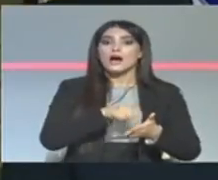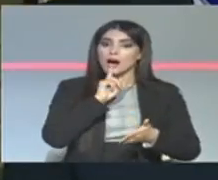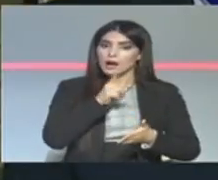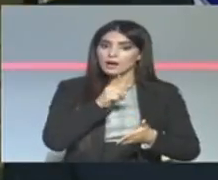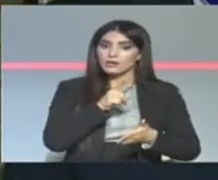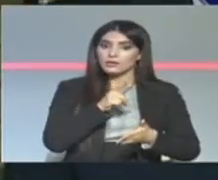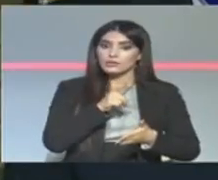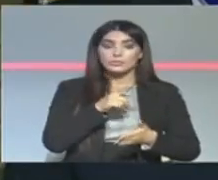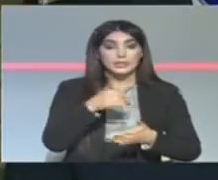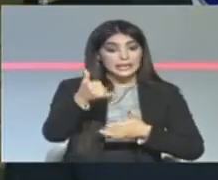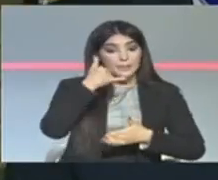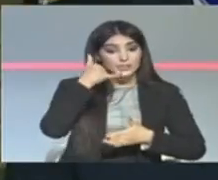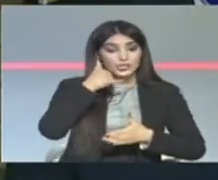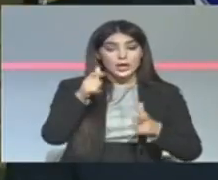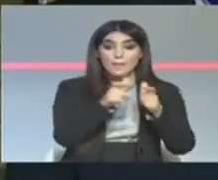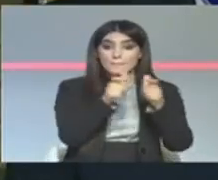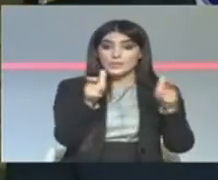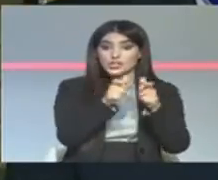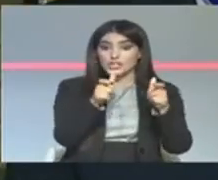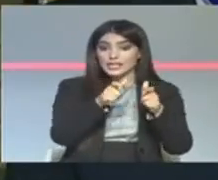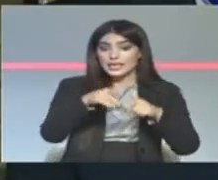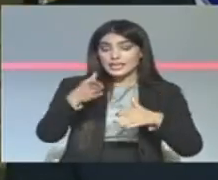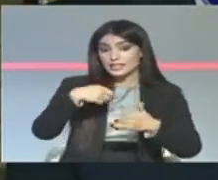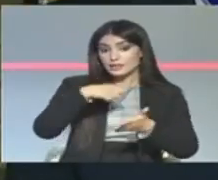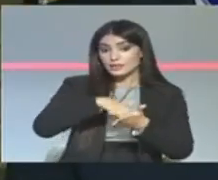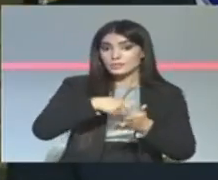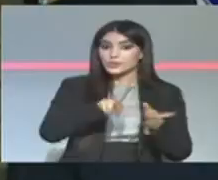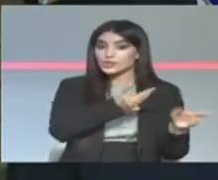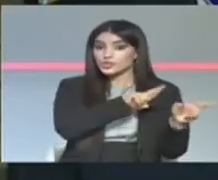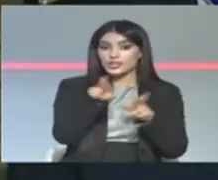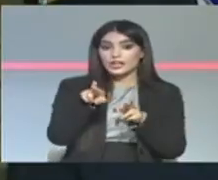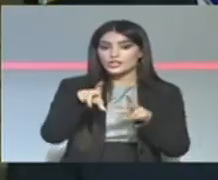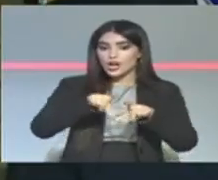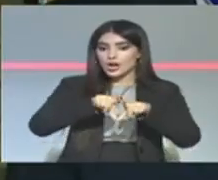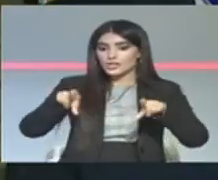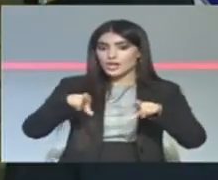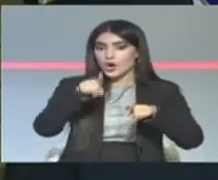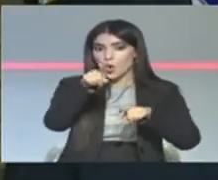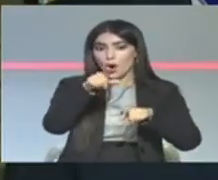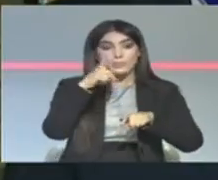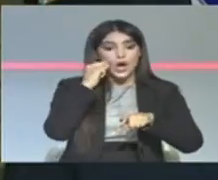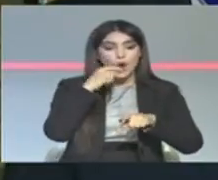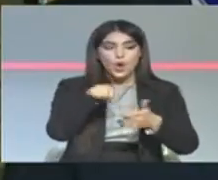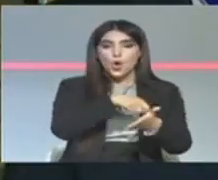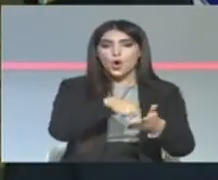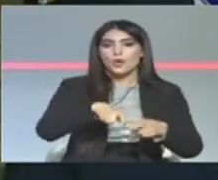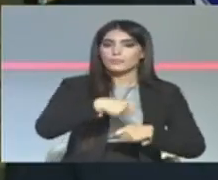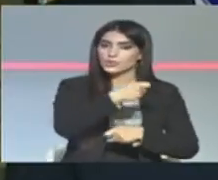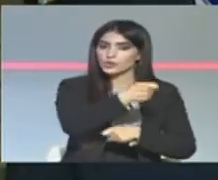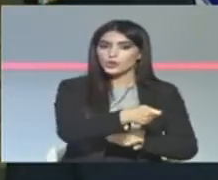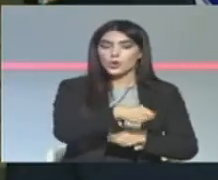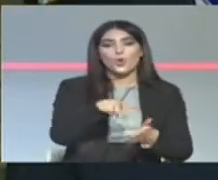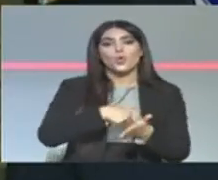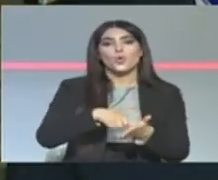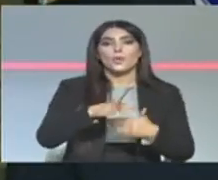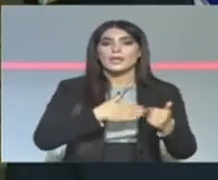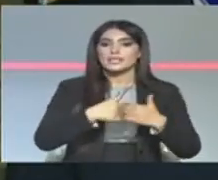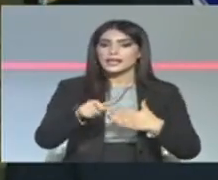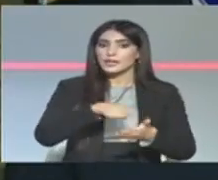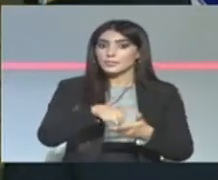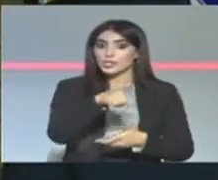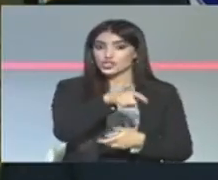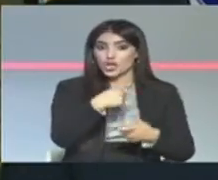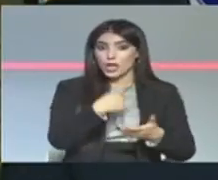ستتسلم الشركه المزوده استرجاع واستخلاص كلفه التجهيزات